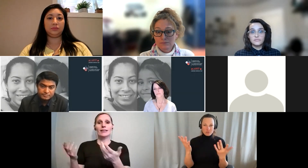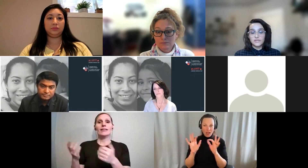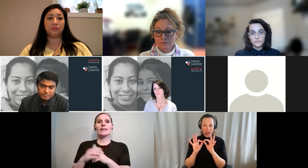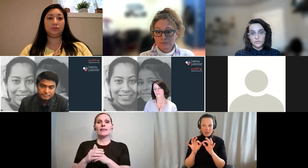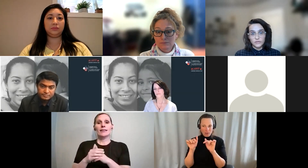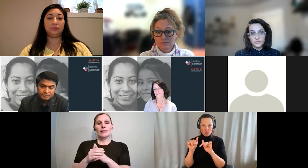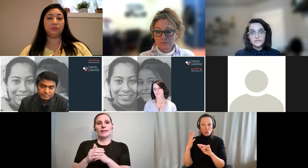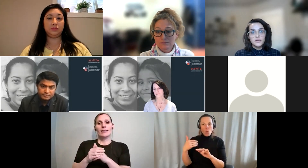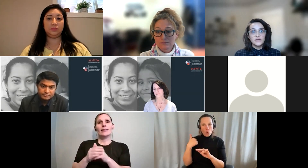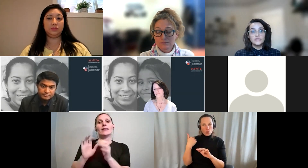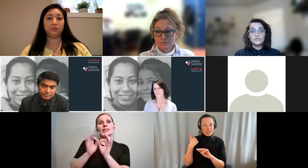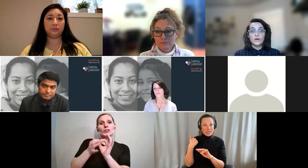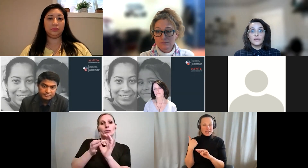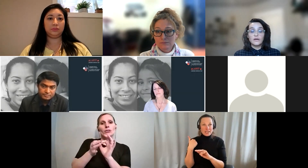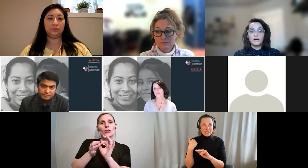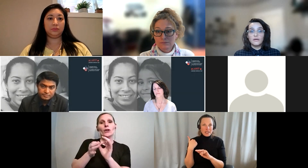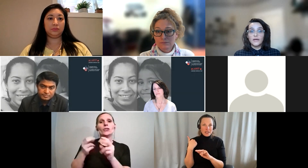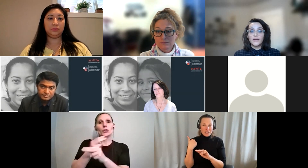par nos